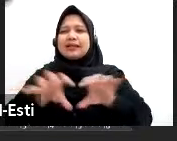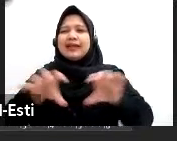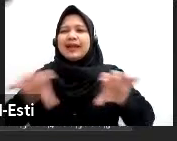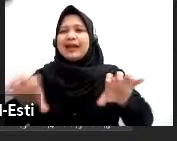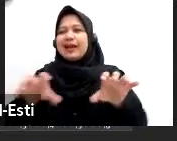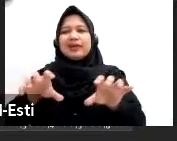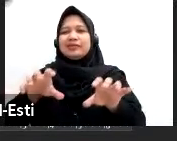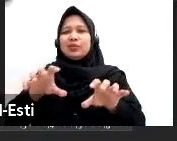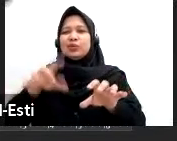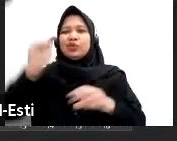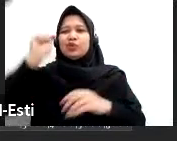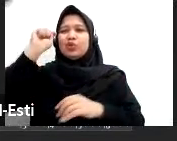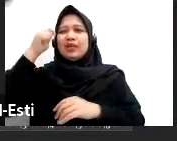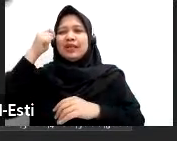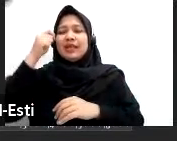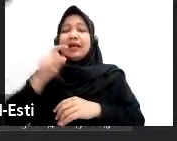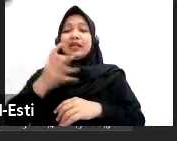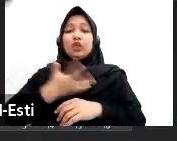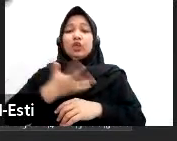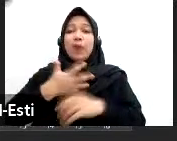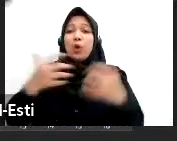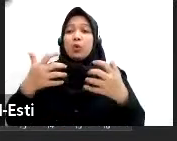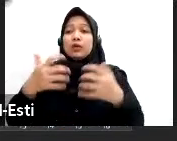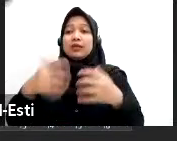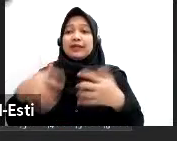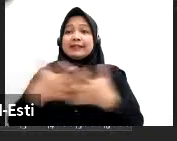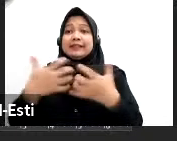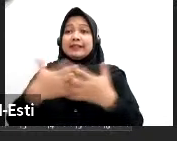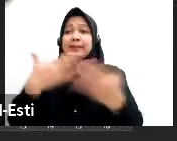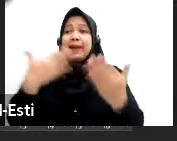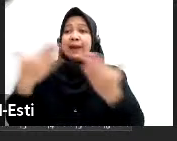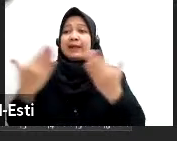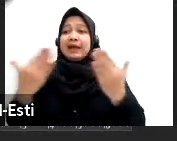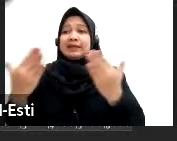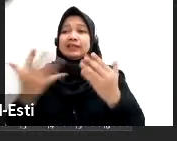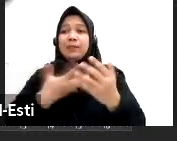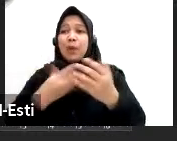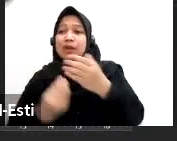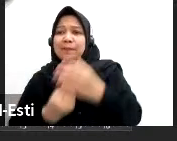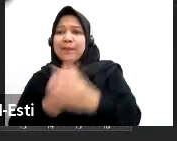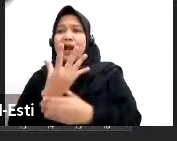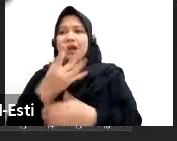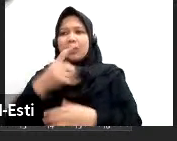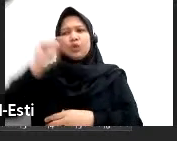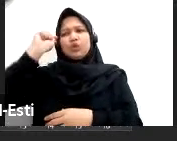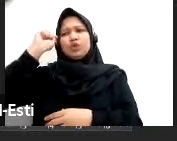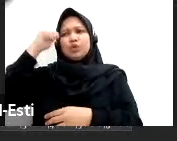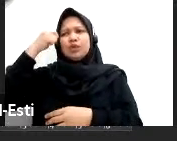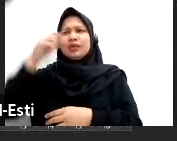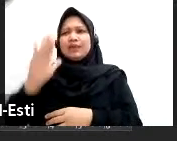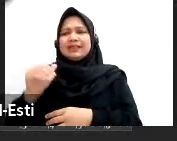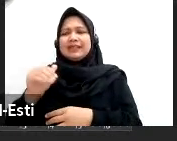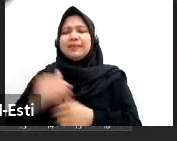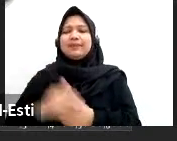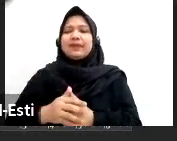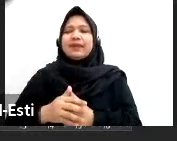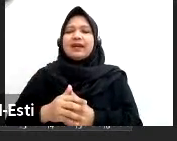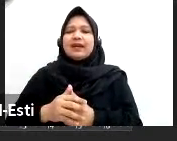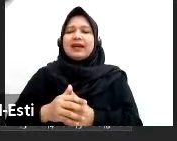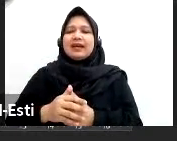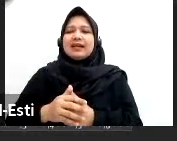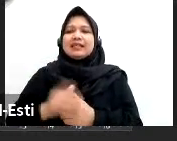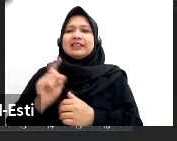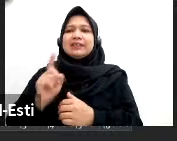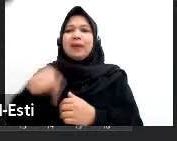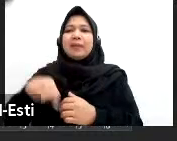tomat kita mau melakukan pengembangan sistem aplikasinya pun sendiri Kita juga agak sulit er dengan adanya penghematan yang